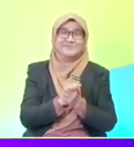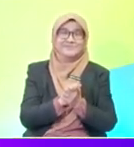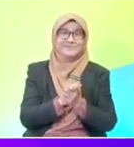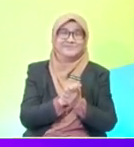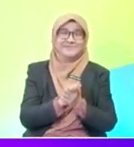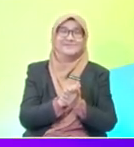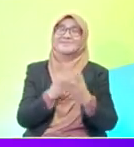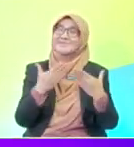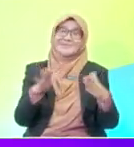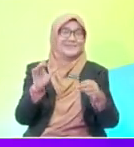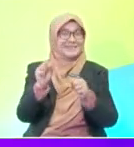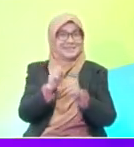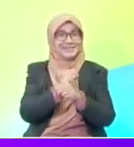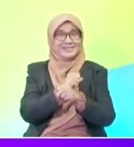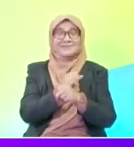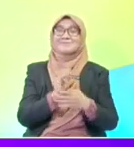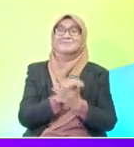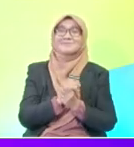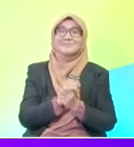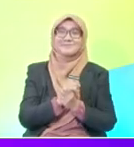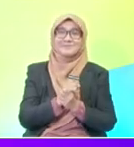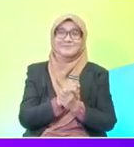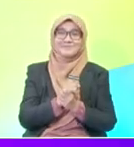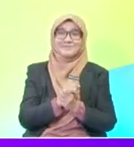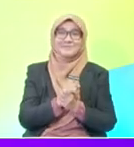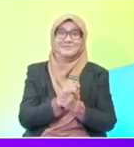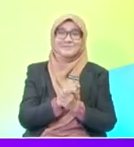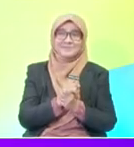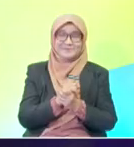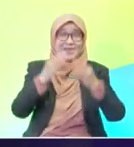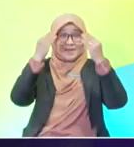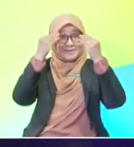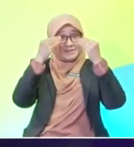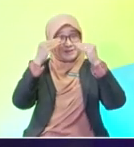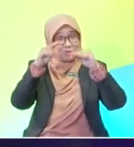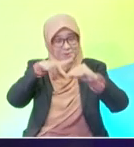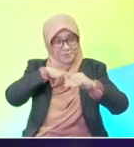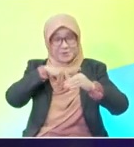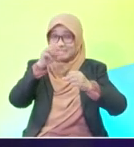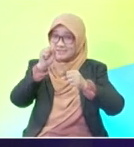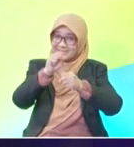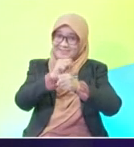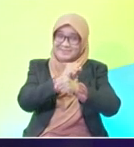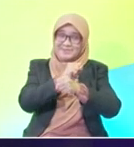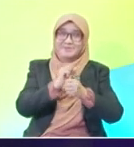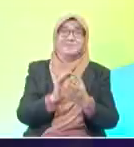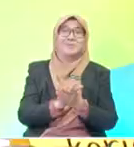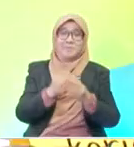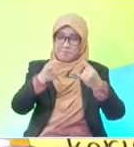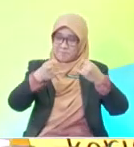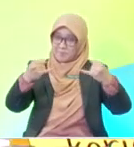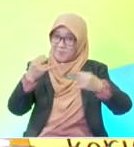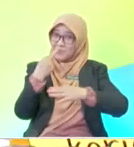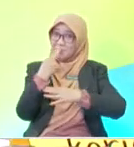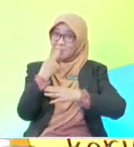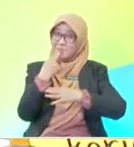dah siap. Sekejap sahaja. Okey, cikgu punya pun dah siap. Benang merah cikgu ya. Ya, betul ni cikgu